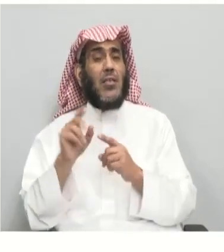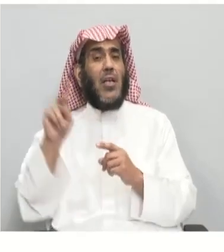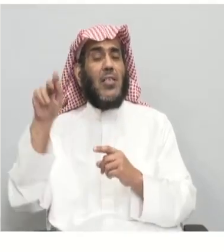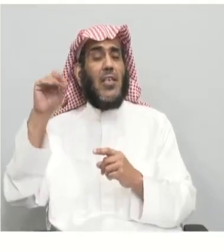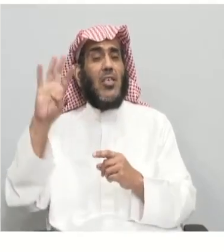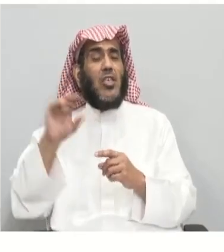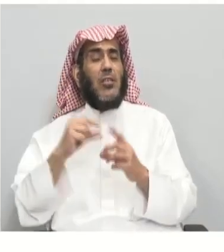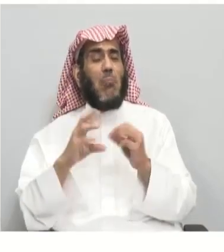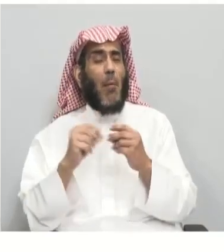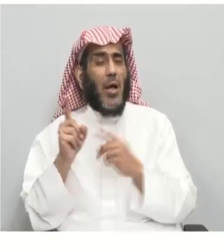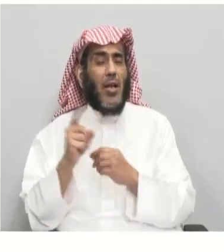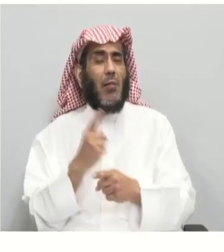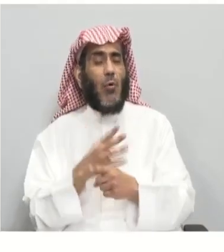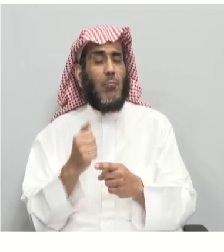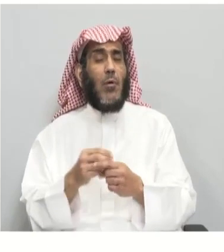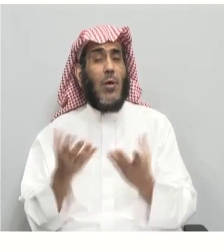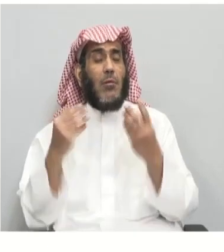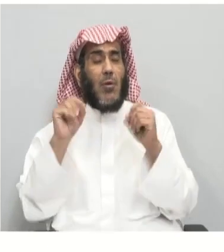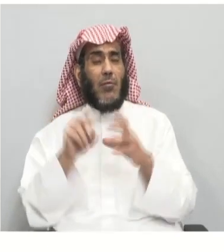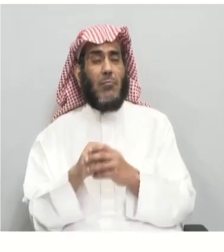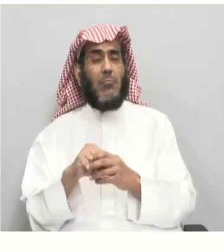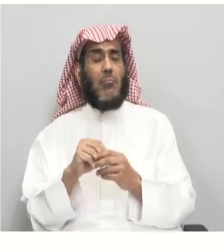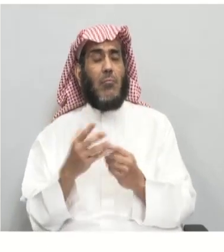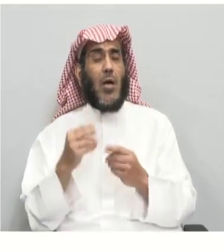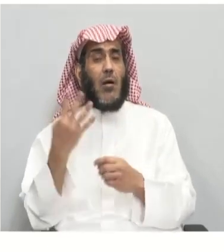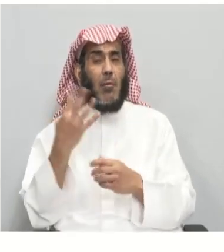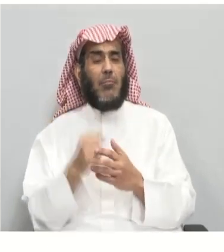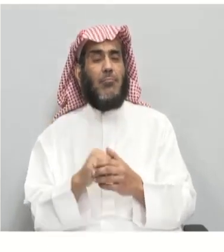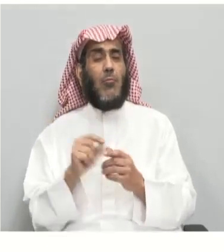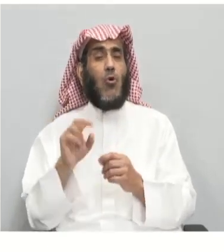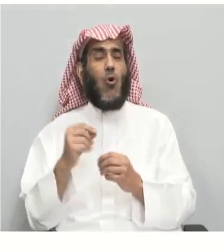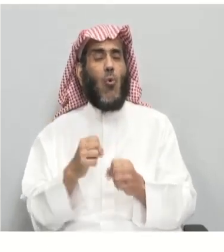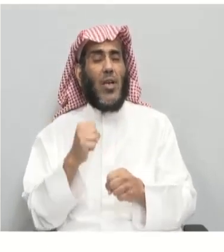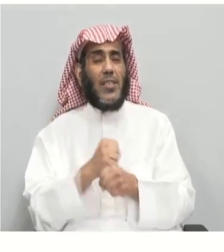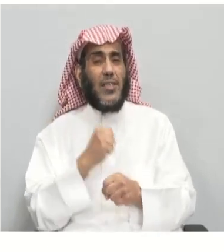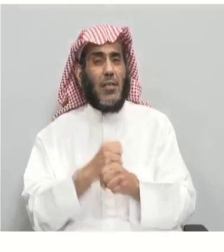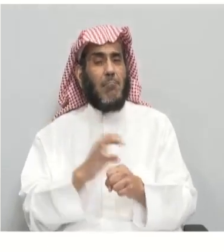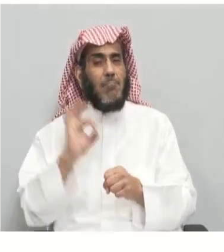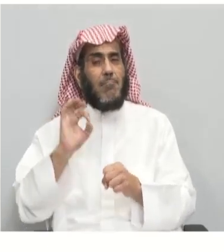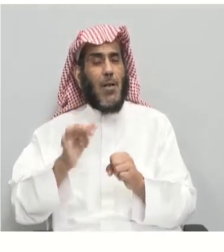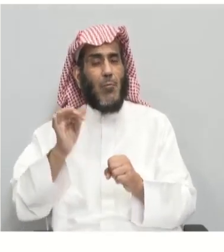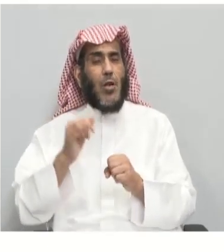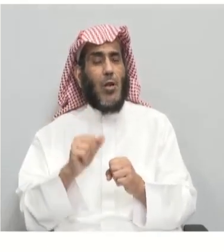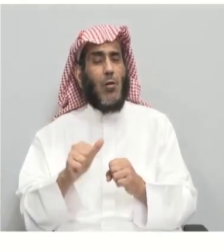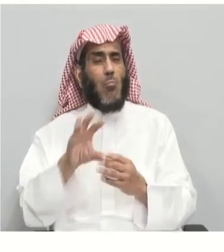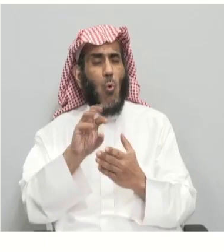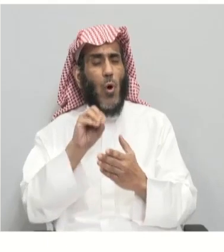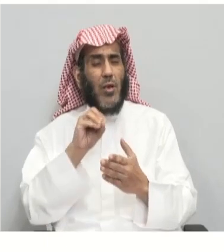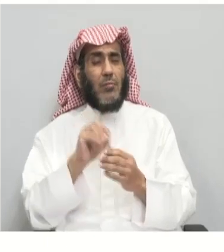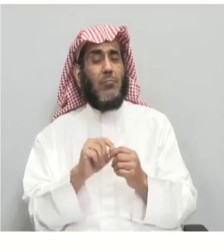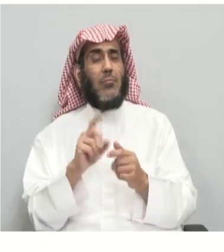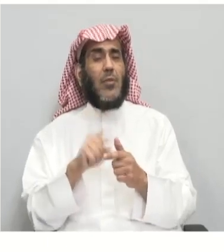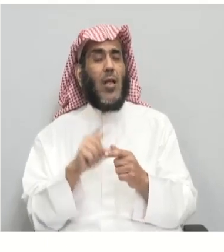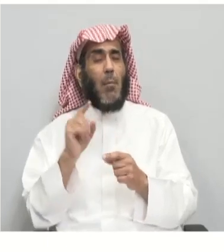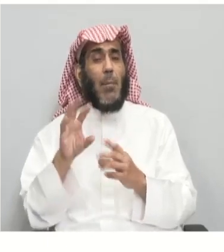بالترشيد بارك الله فيكم يا رابع هو الاستخدام الامثل للموارد ايضا